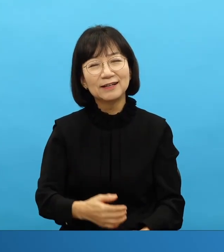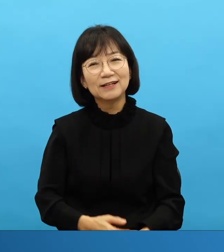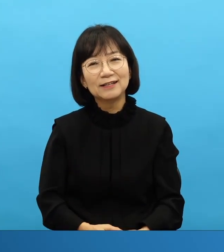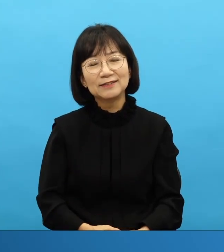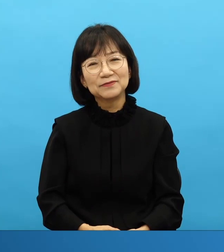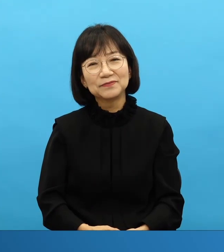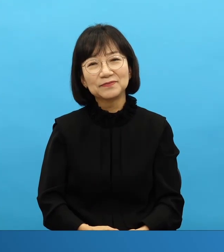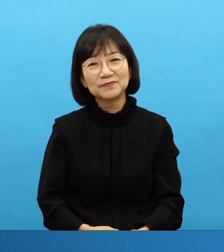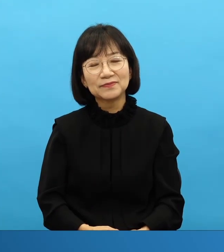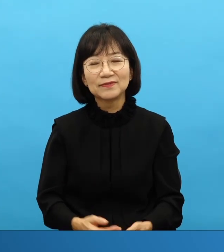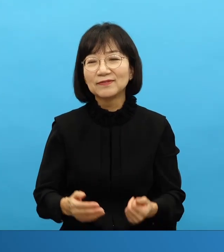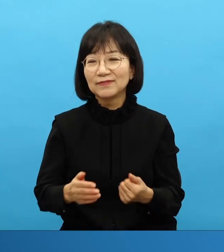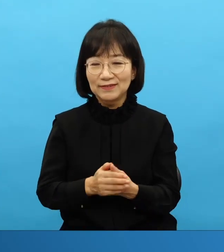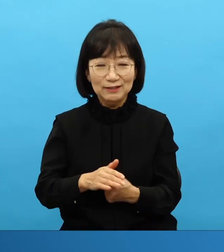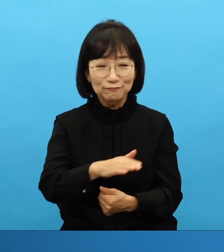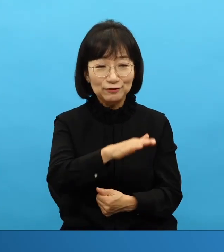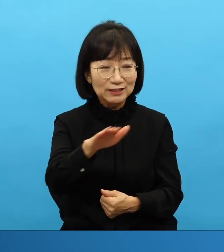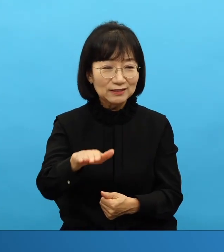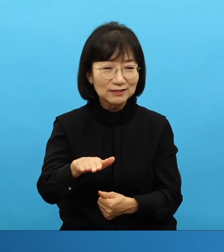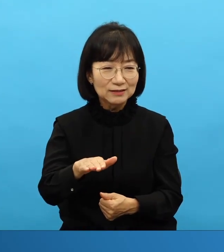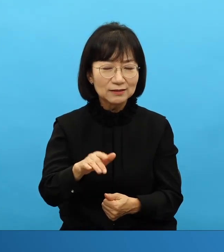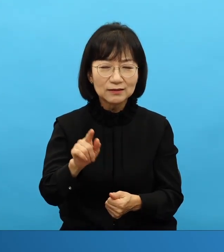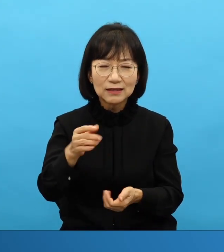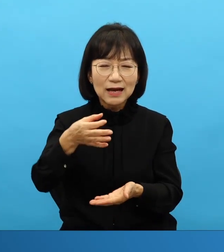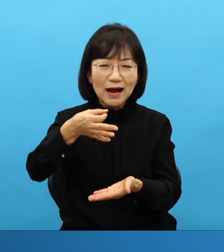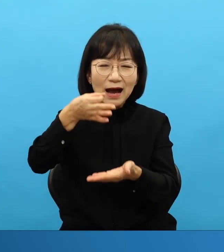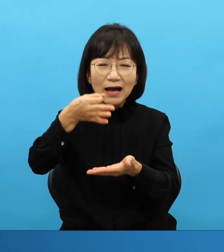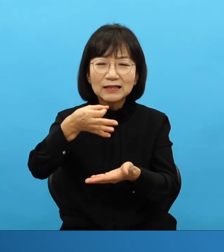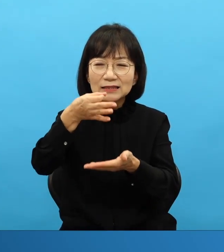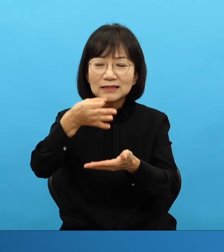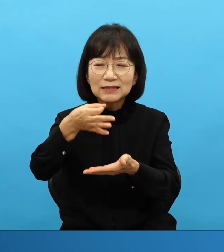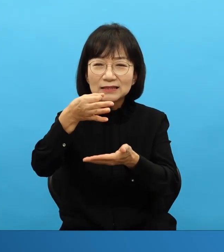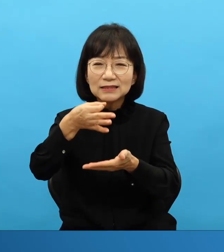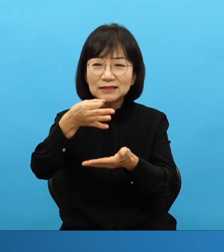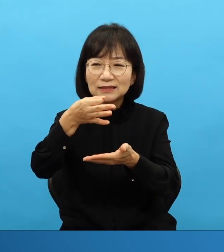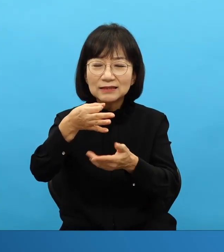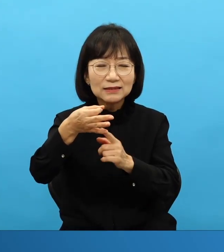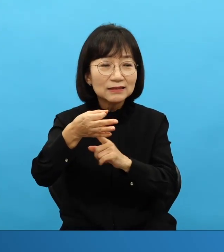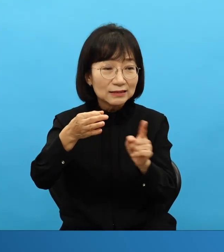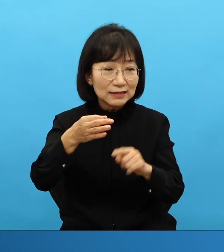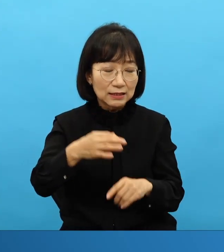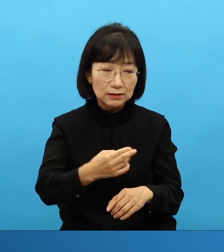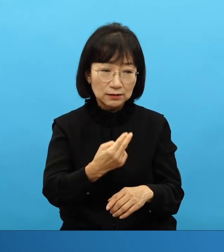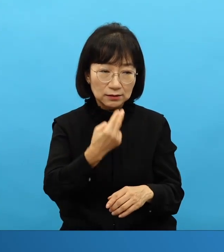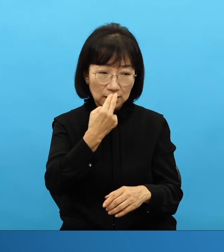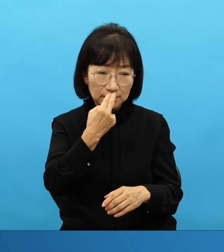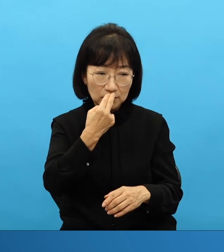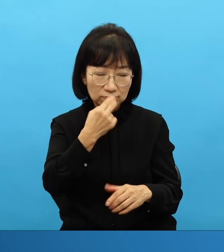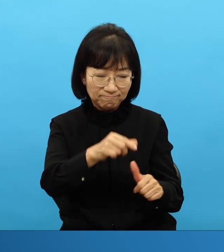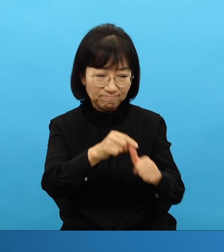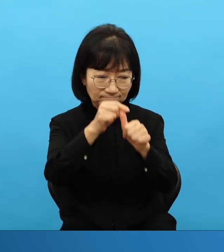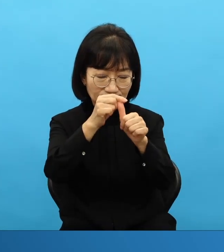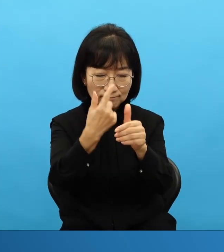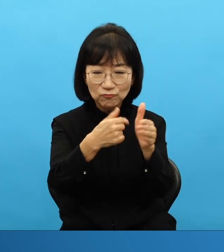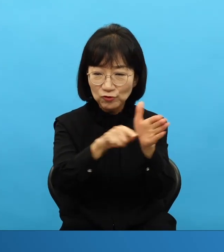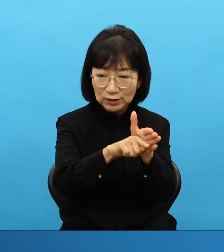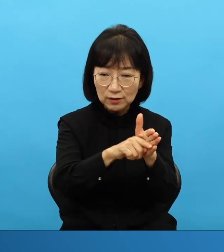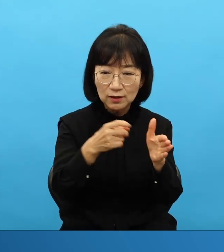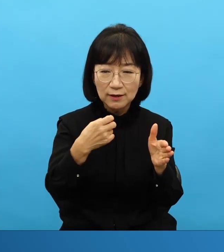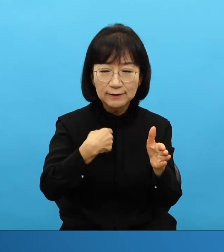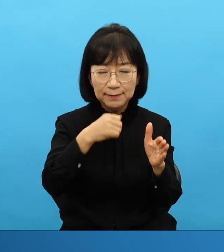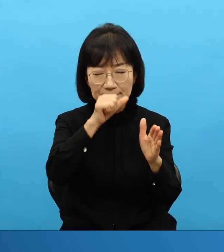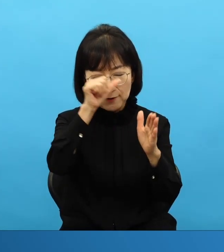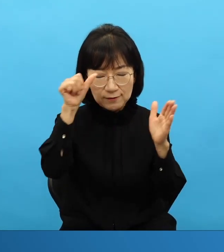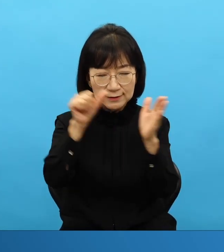어디에 주느냐? 所以我们的价值要摆在哪里呢？ 생명 살린 일에 우리의 인생을 드릴 수 있습니다. 在救活生命的事上，我